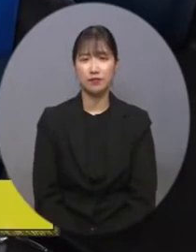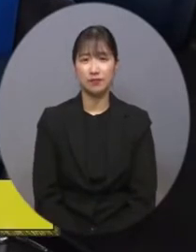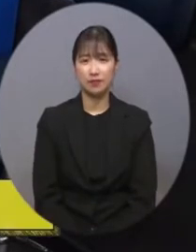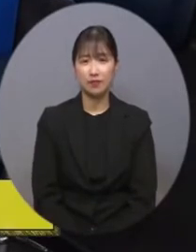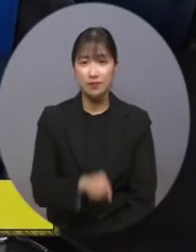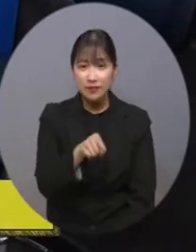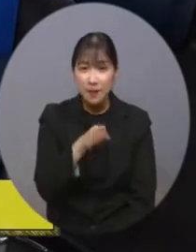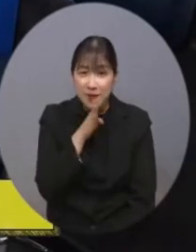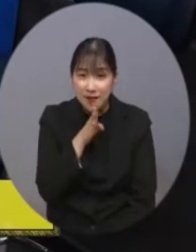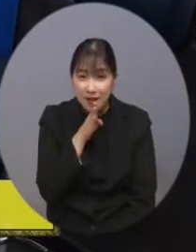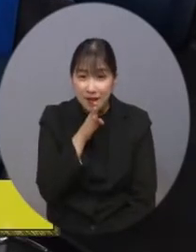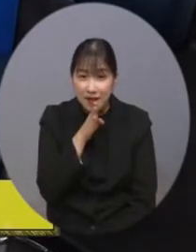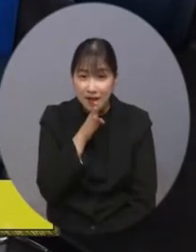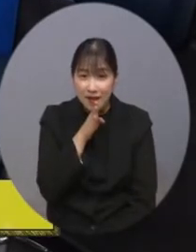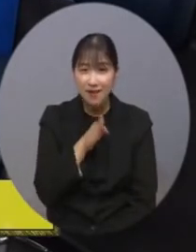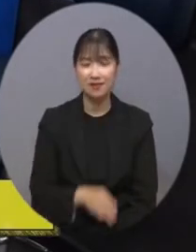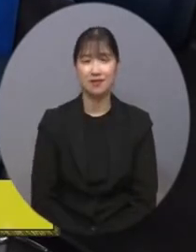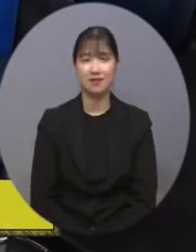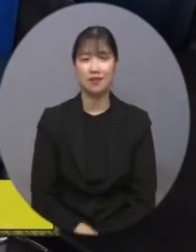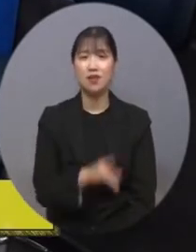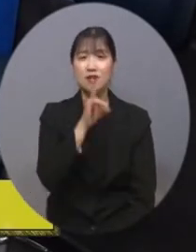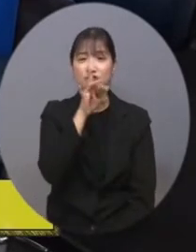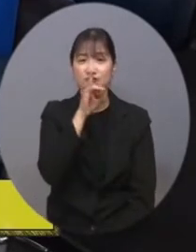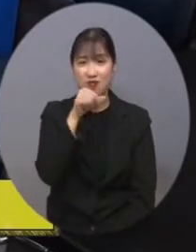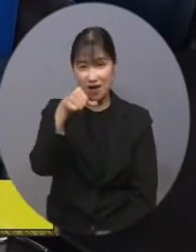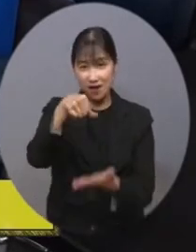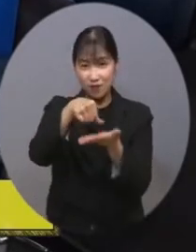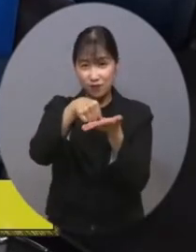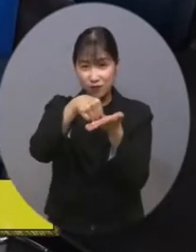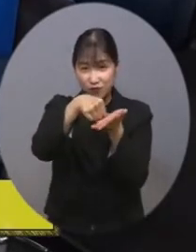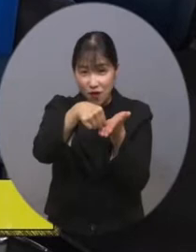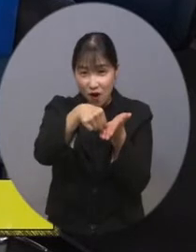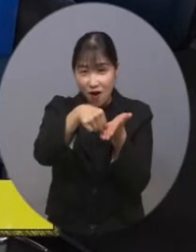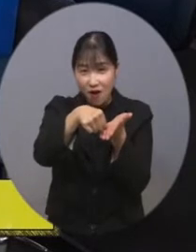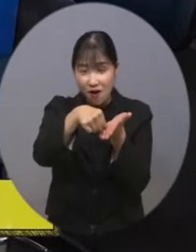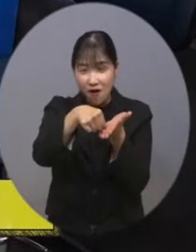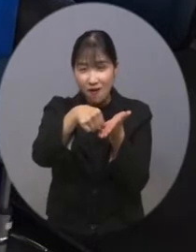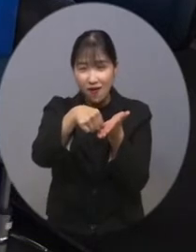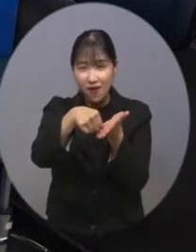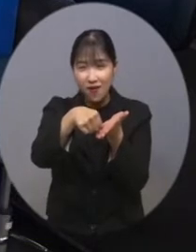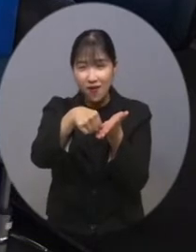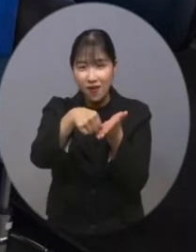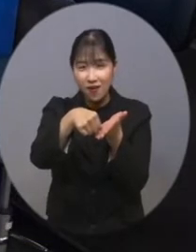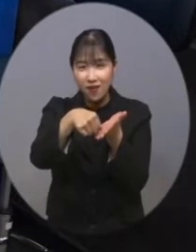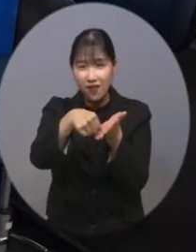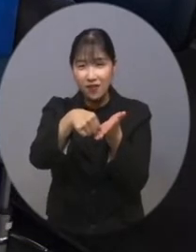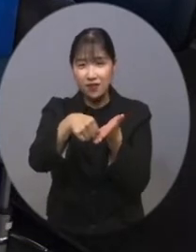이렇게 해서 맞죠? 네. 그리고 가운데다 붙이고